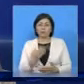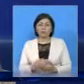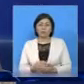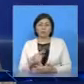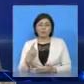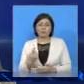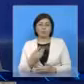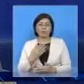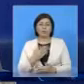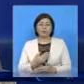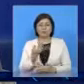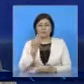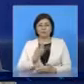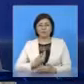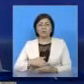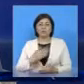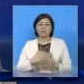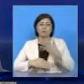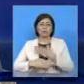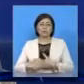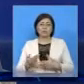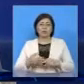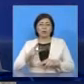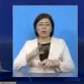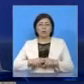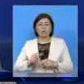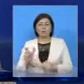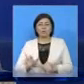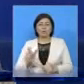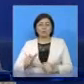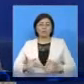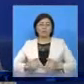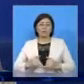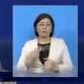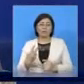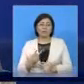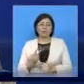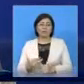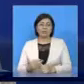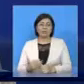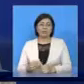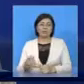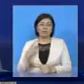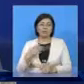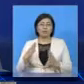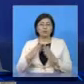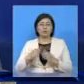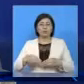біреуі іс-қимыл тірегі бойынша. Осы мүмкіндігі шектеулі азаматтардың екеуі дауысты үйде